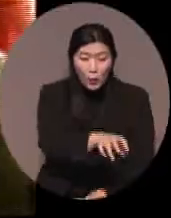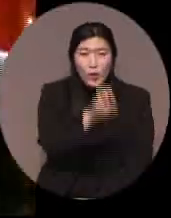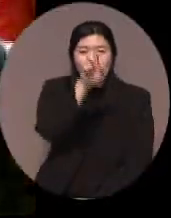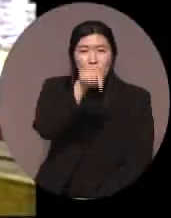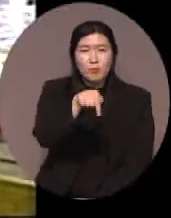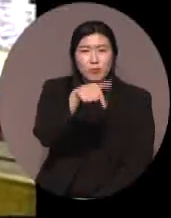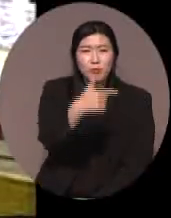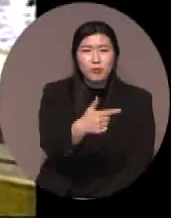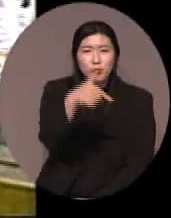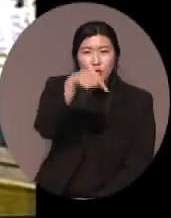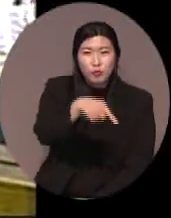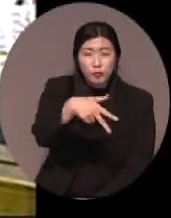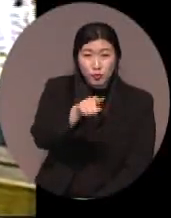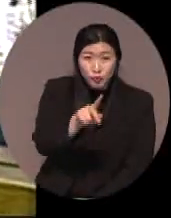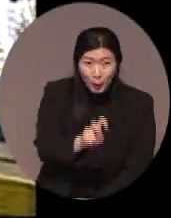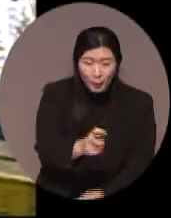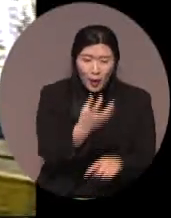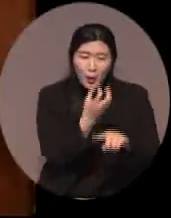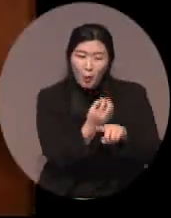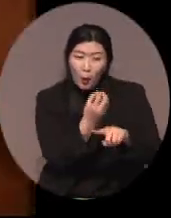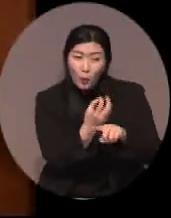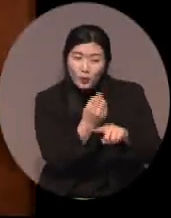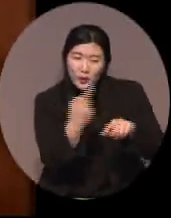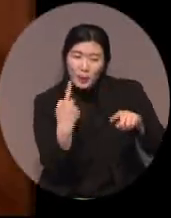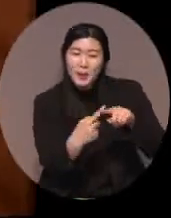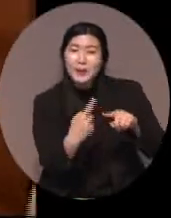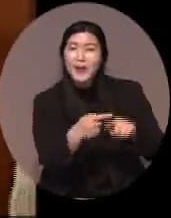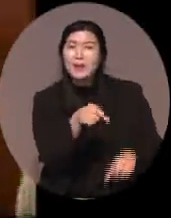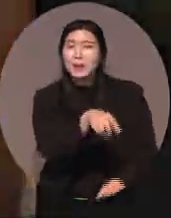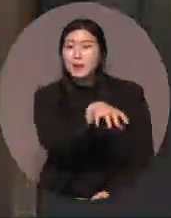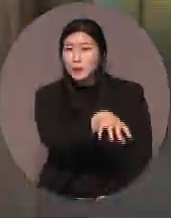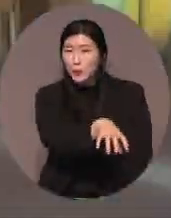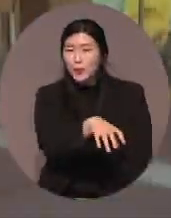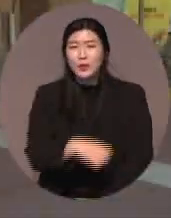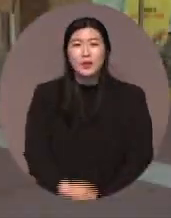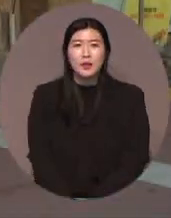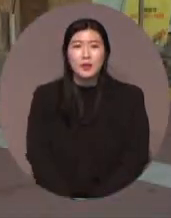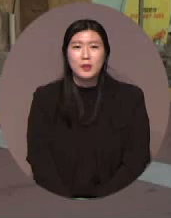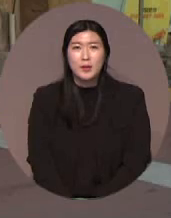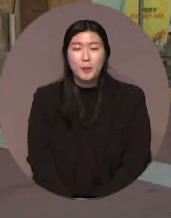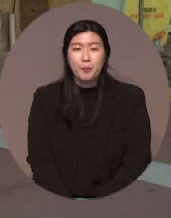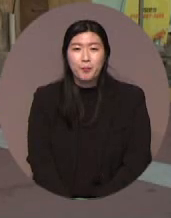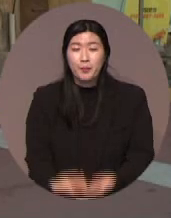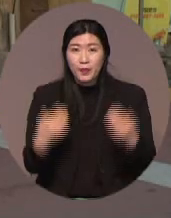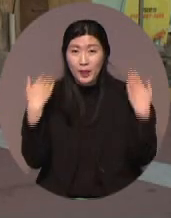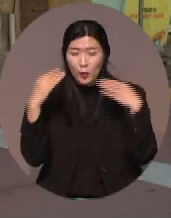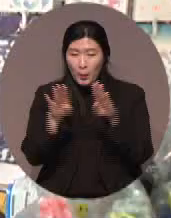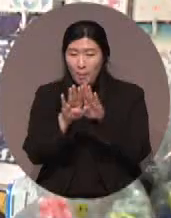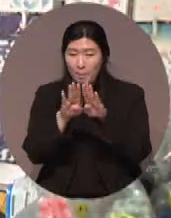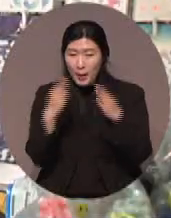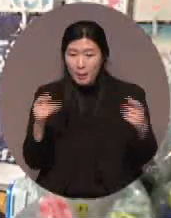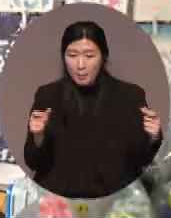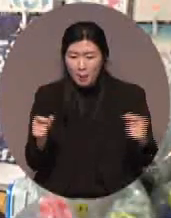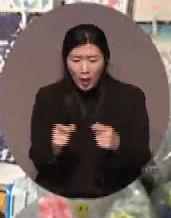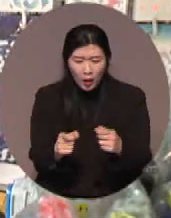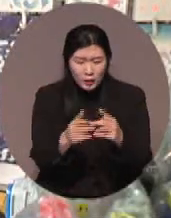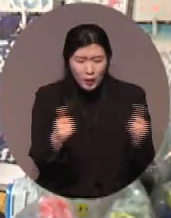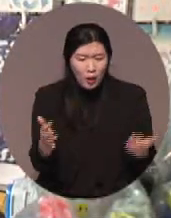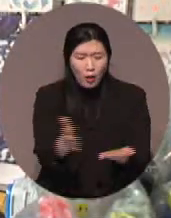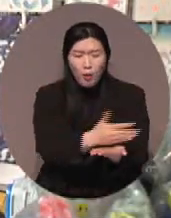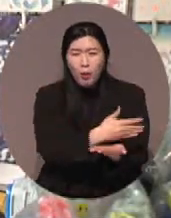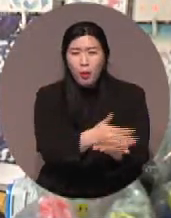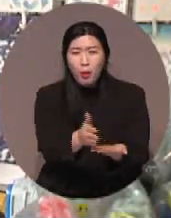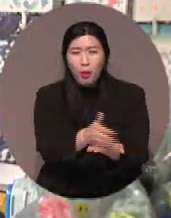문구점은 아이들에겐 놀이터이자 보물섬 같은 곳이었습니다 새 학기를 앞둔 문구점이 한산합니다